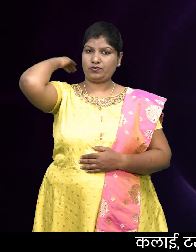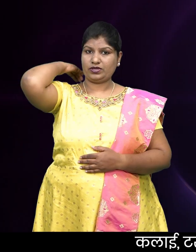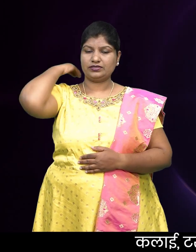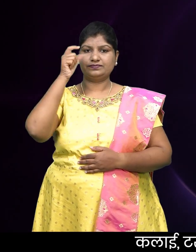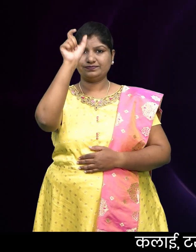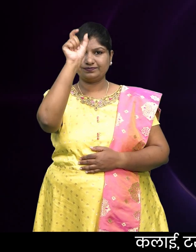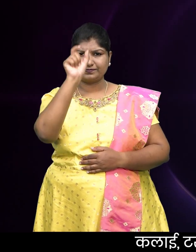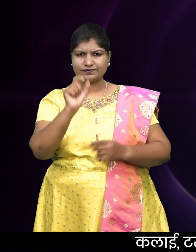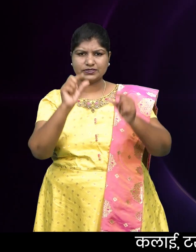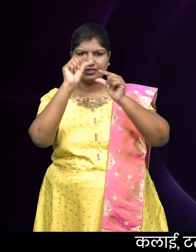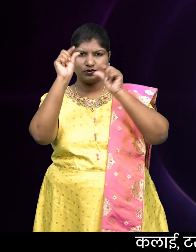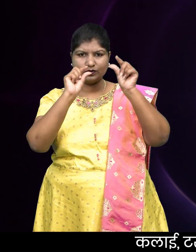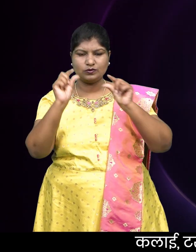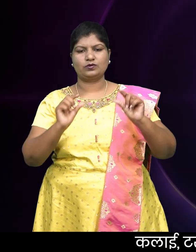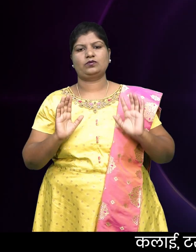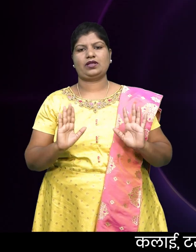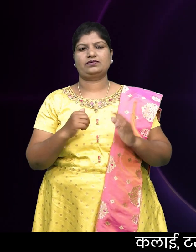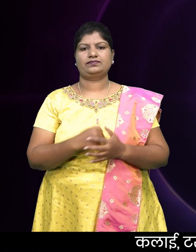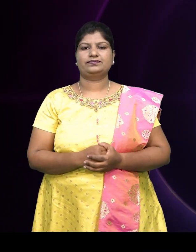जाती है।